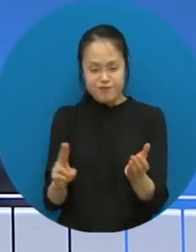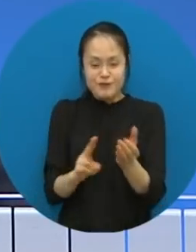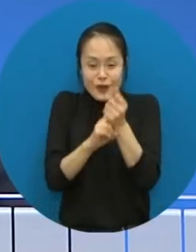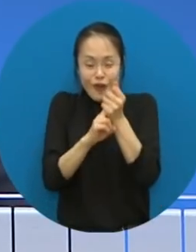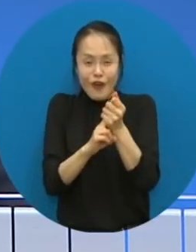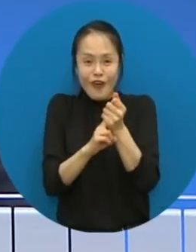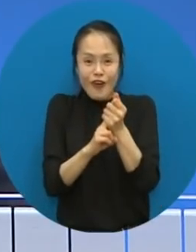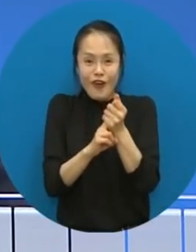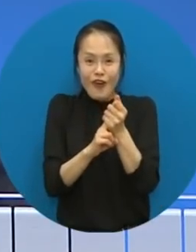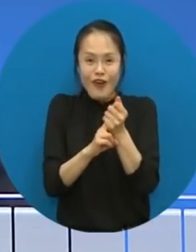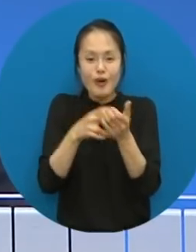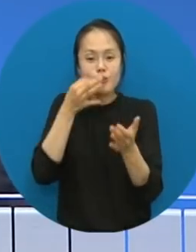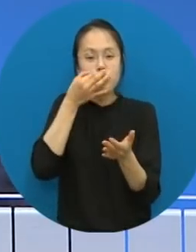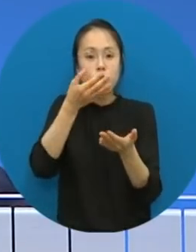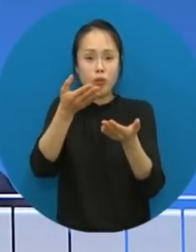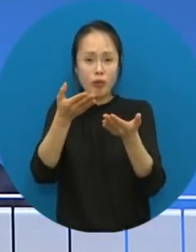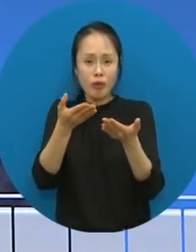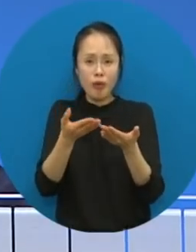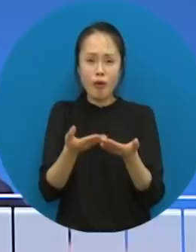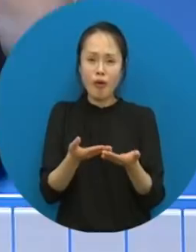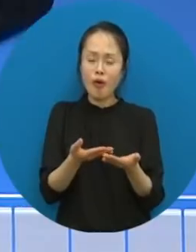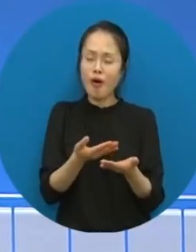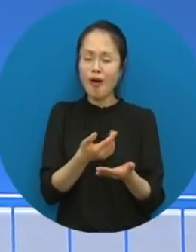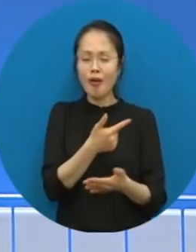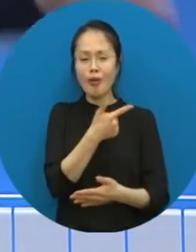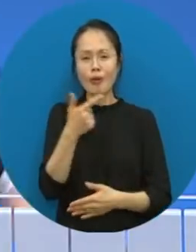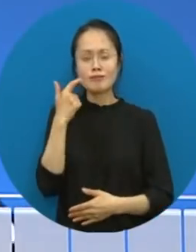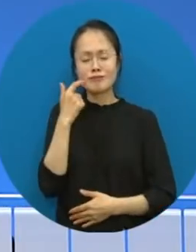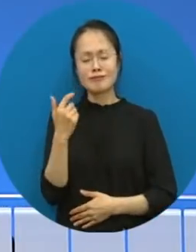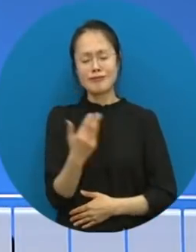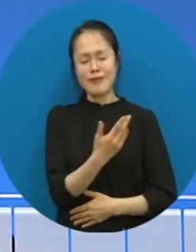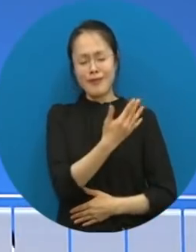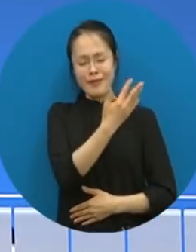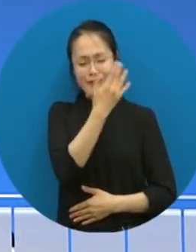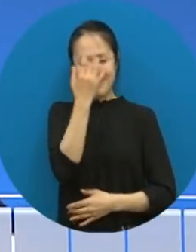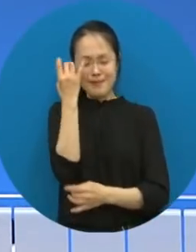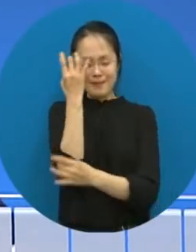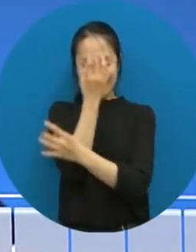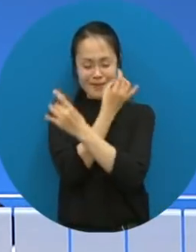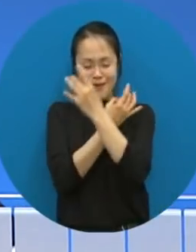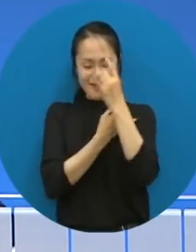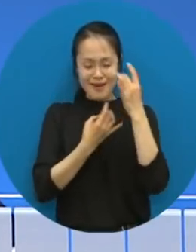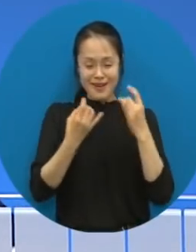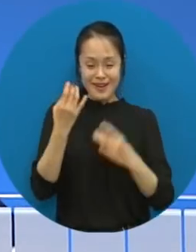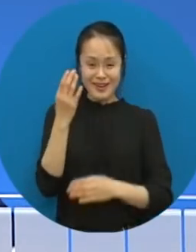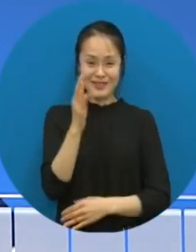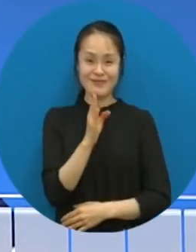하시니 이 어찌 아름다운 일이 아니겠습니까?